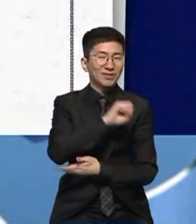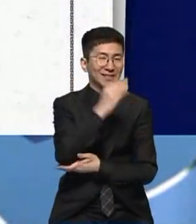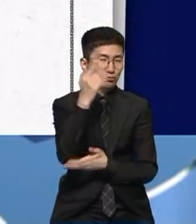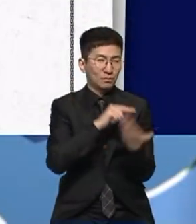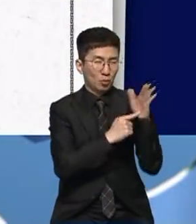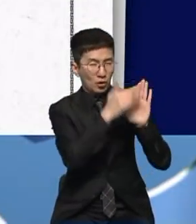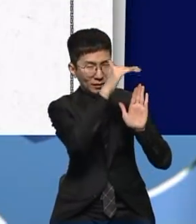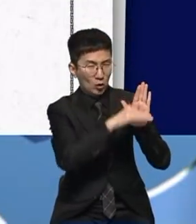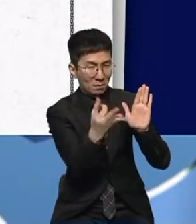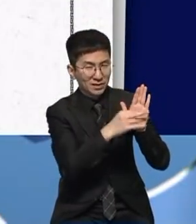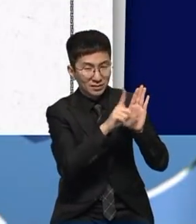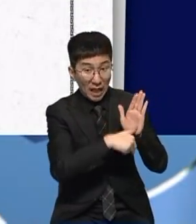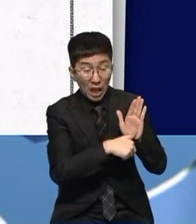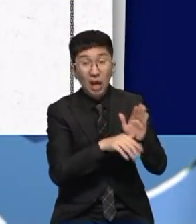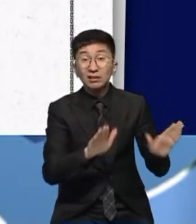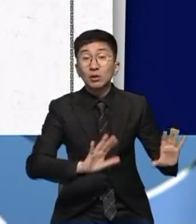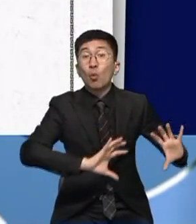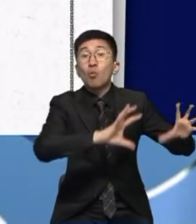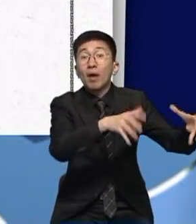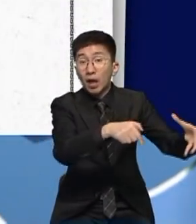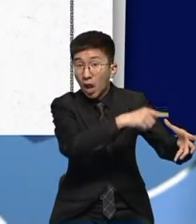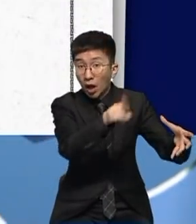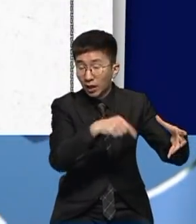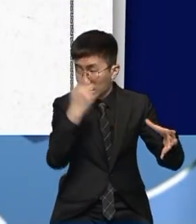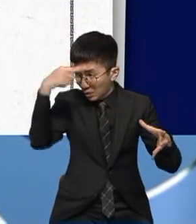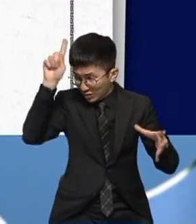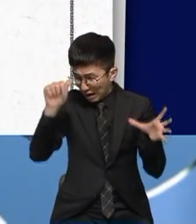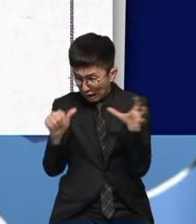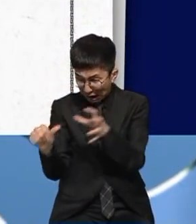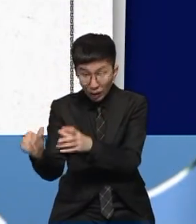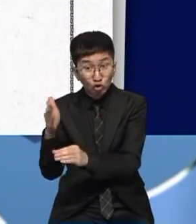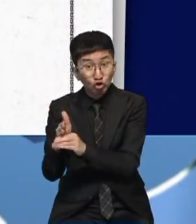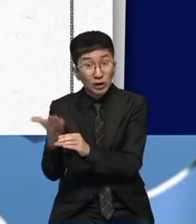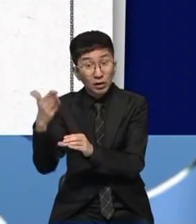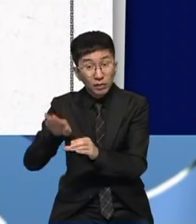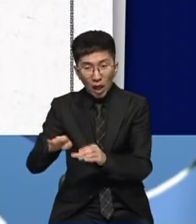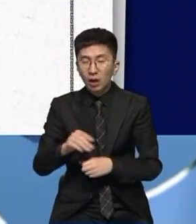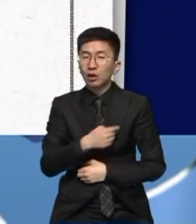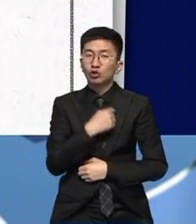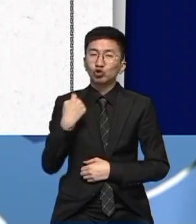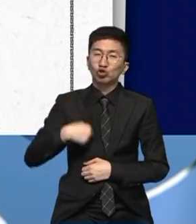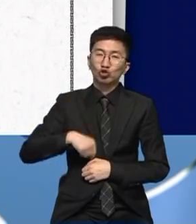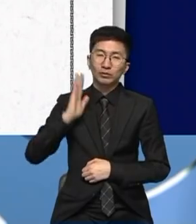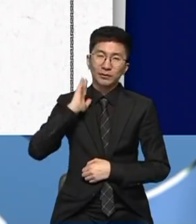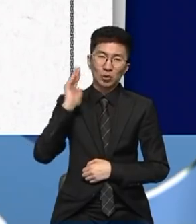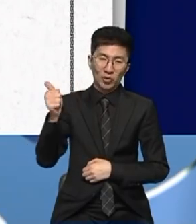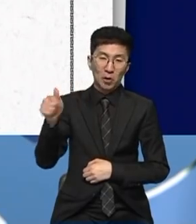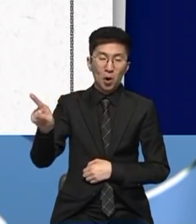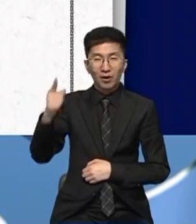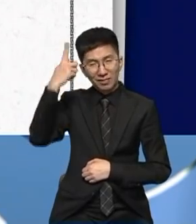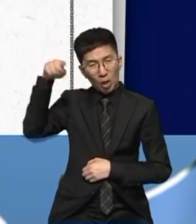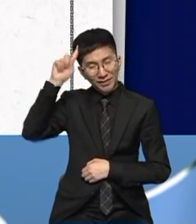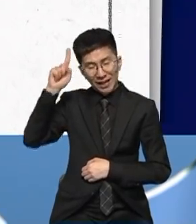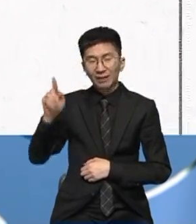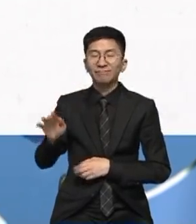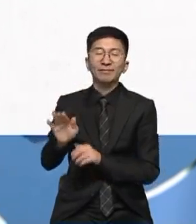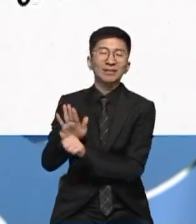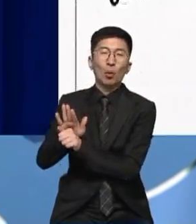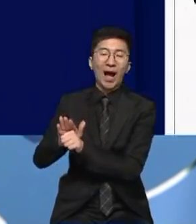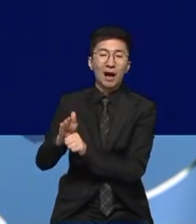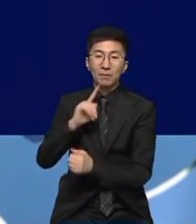제재가 단호해지는 와중인데 시진핑 주석이 러시아에 대한 경제적인 지원을 지시했다, 이런